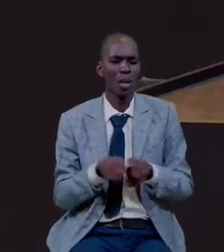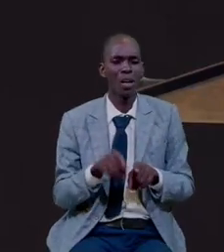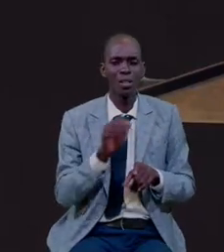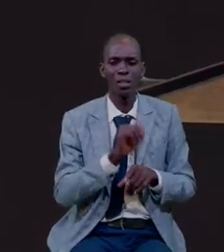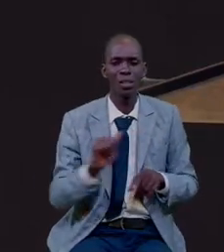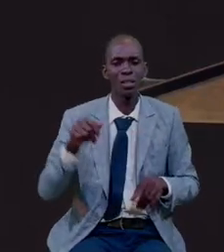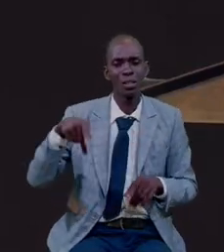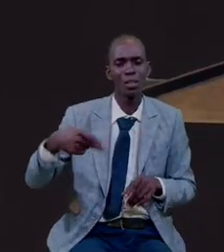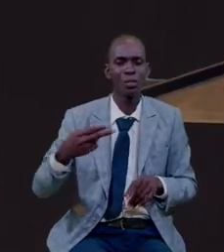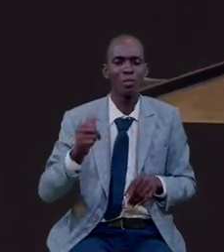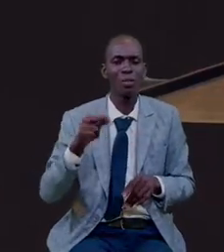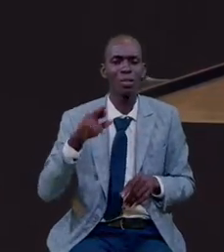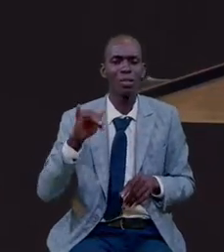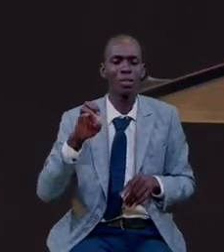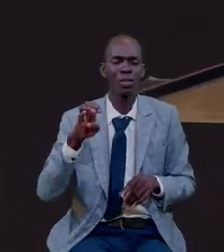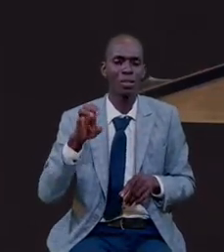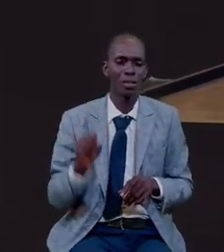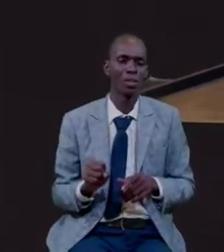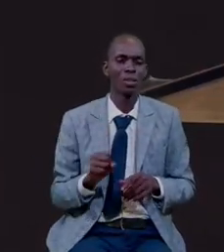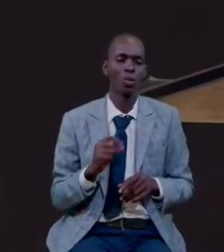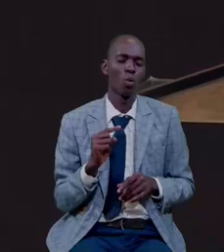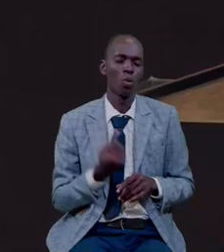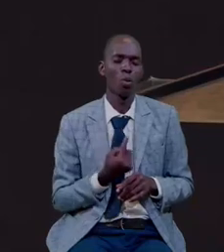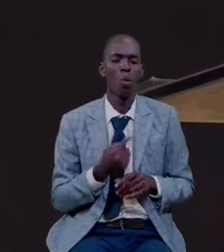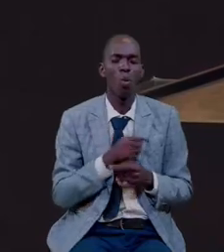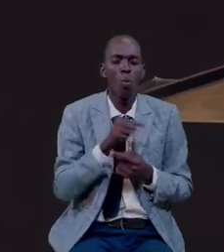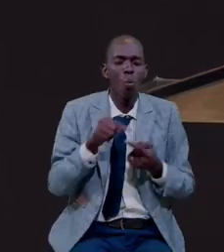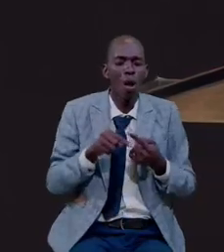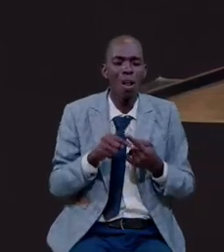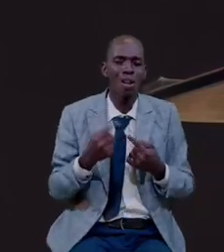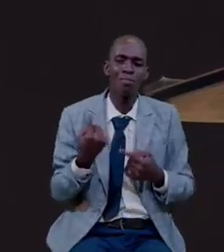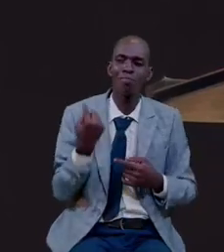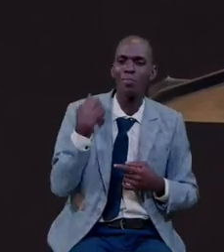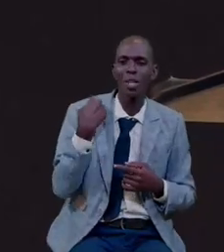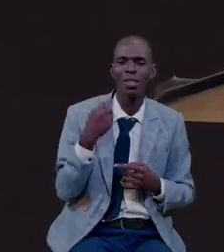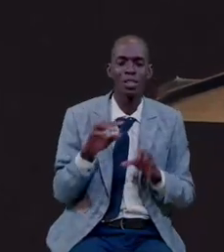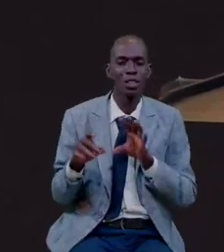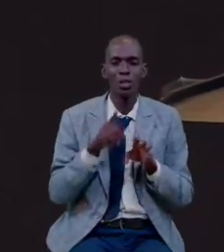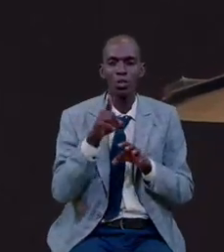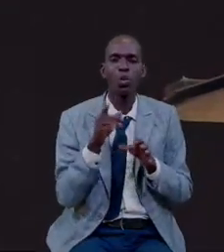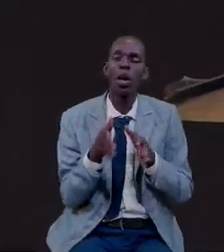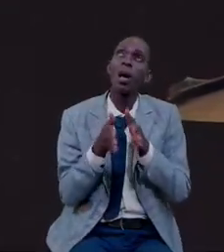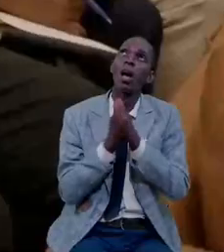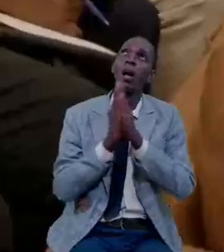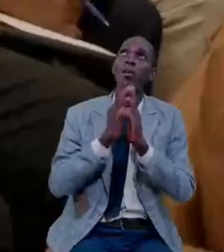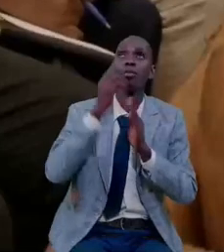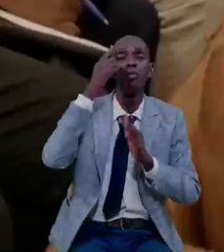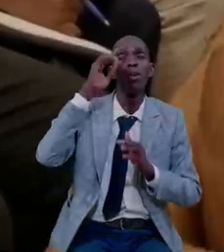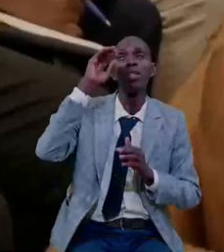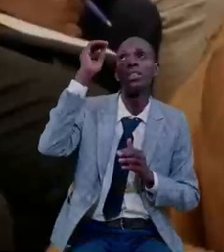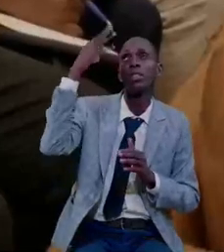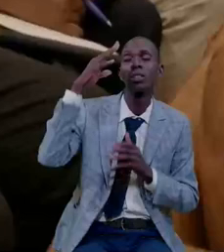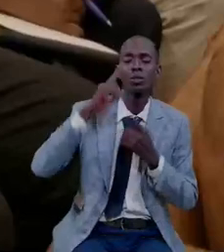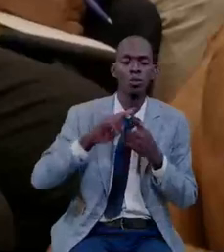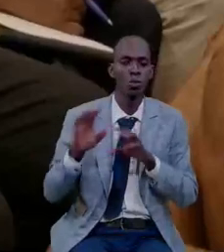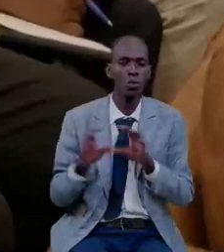simplement comme un pharisien? Et quand à la dernière fois que vous avez demandé la grâce pour faire